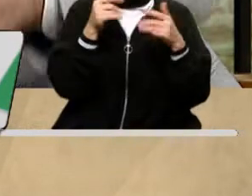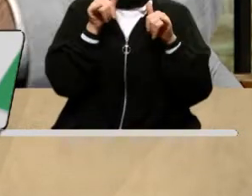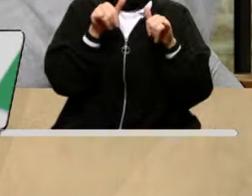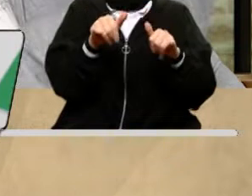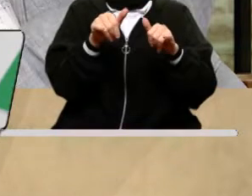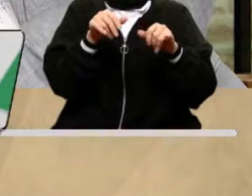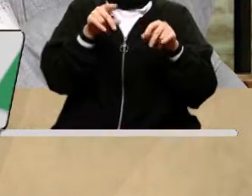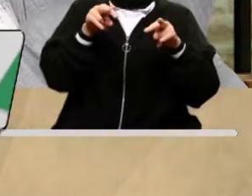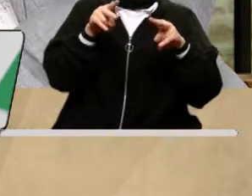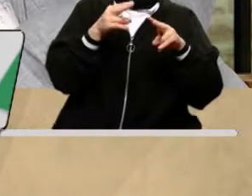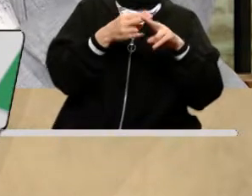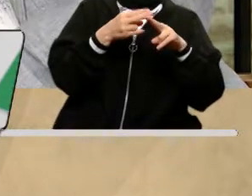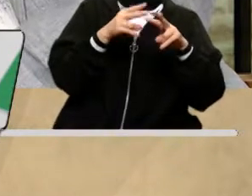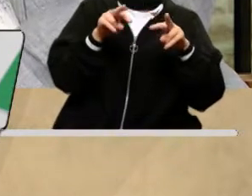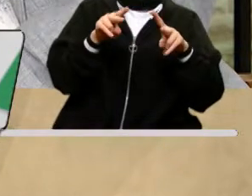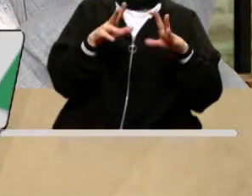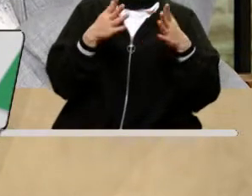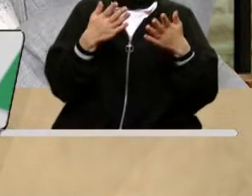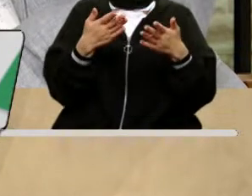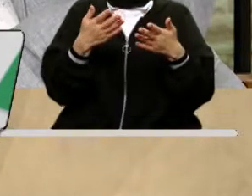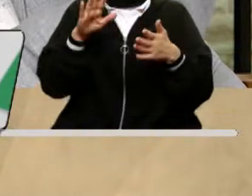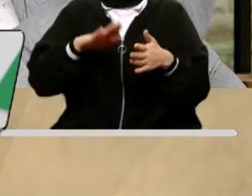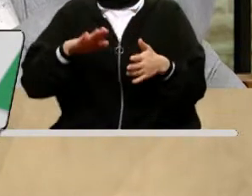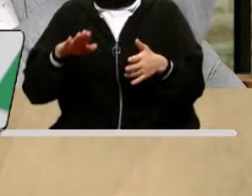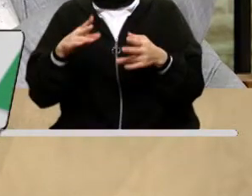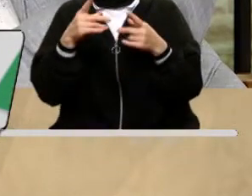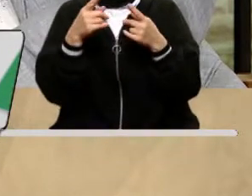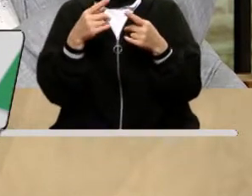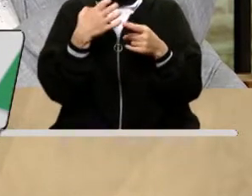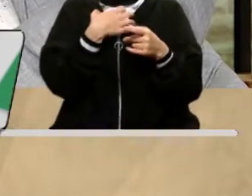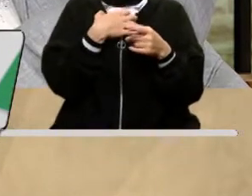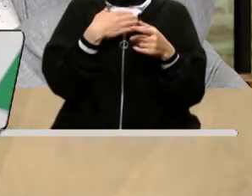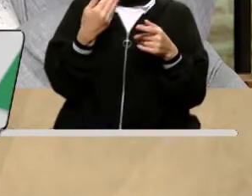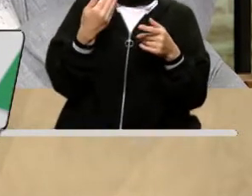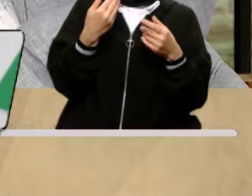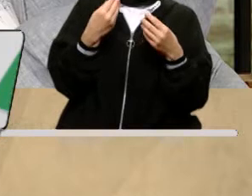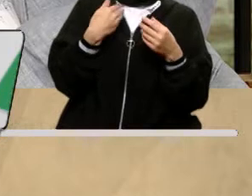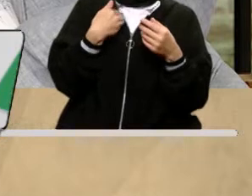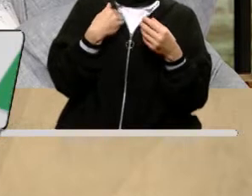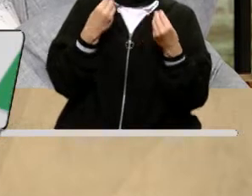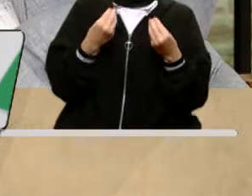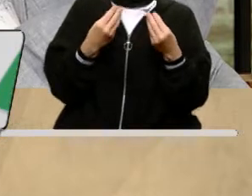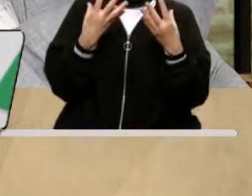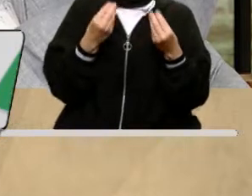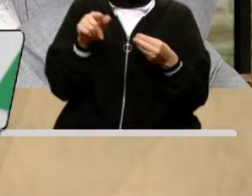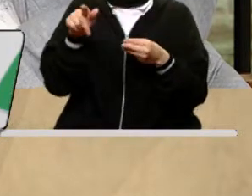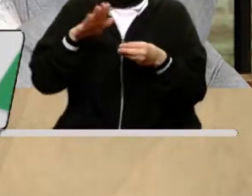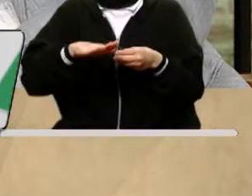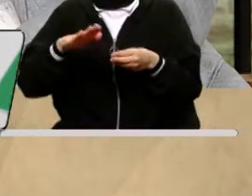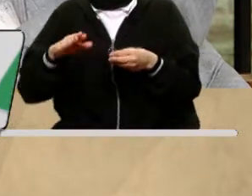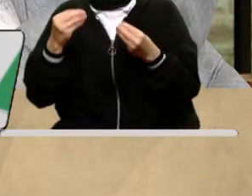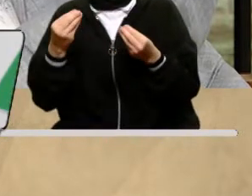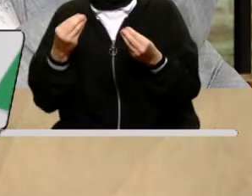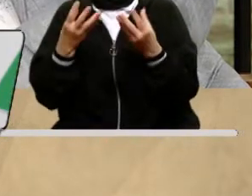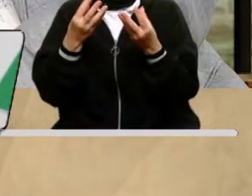bu çocuğa yola çıkarsanız bu da farklıdır. O yüzden bencil olmayan sevgi, bencil olmayan öğrenme biçimi, bencil olmayan